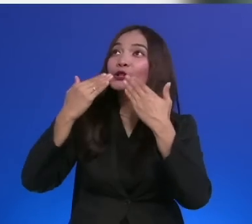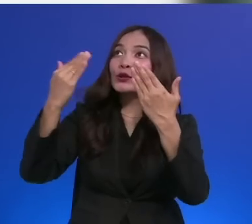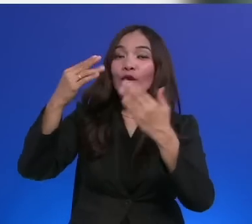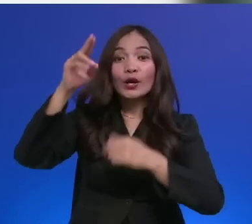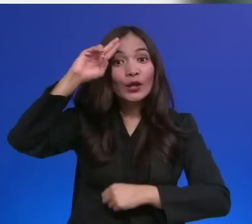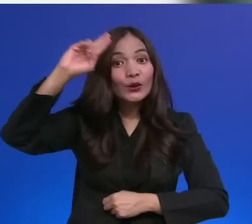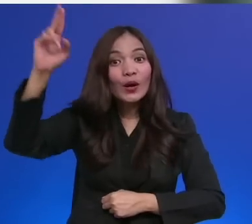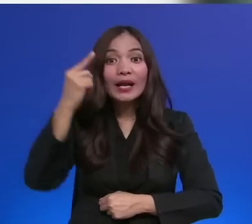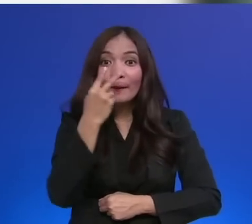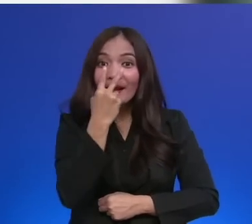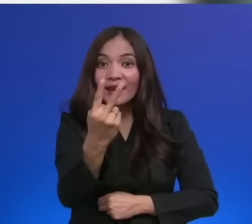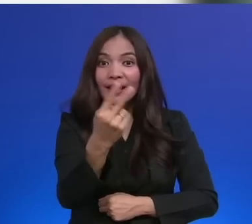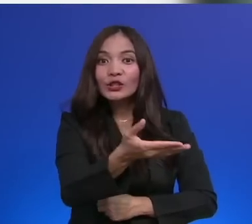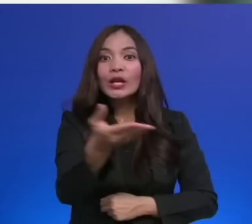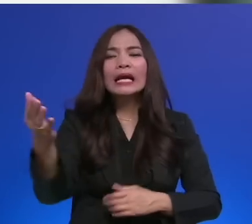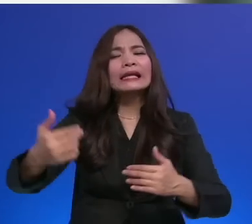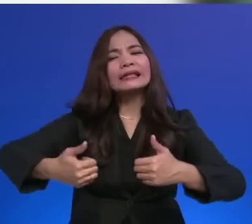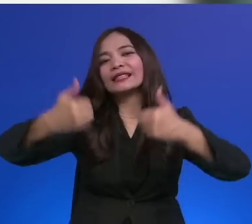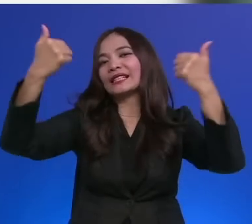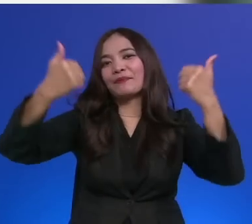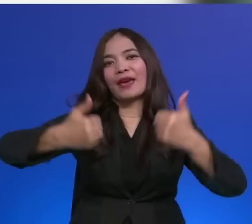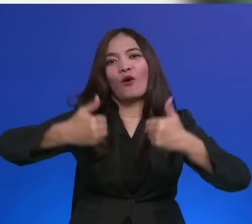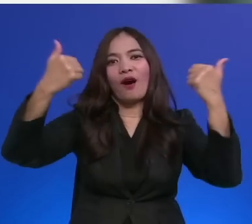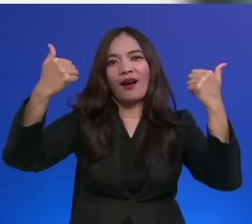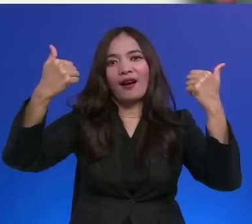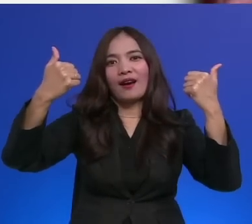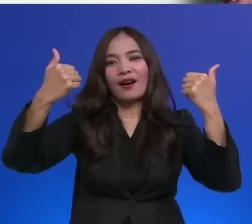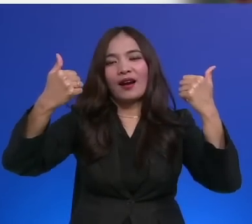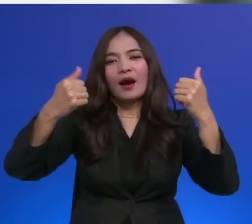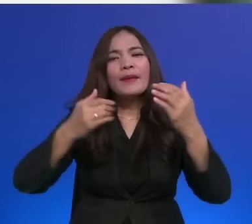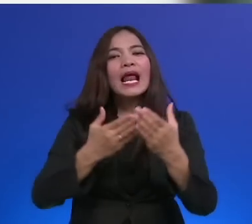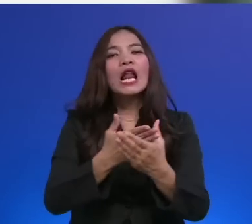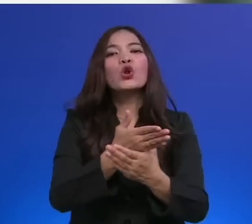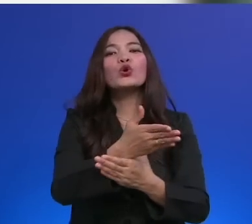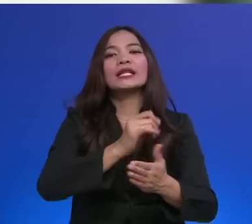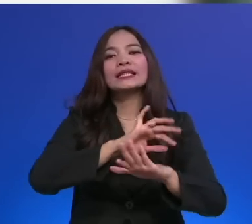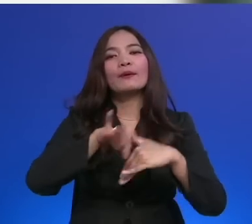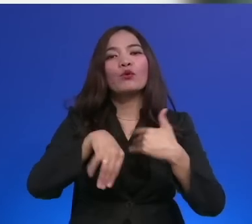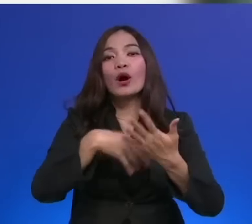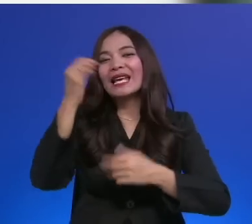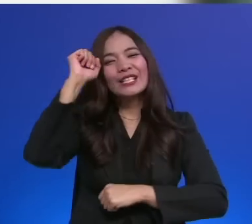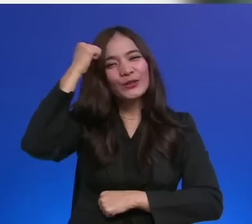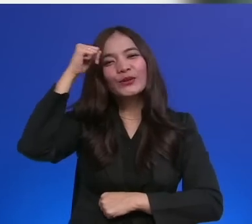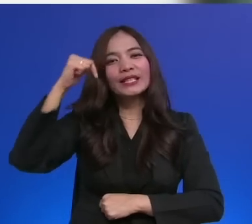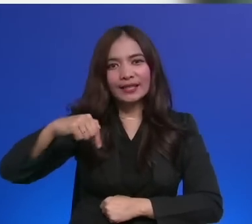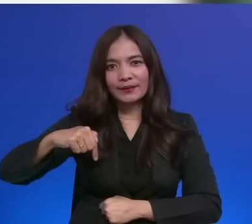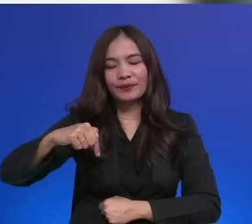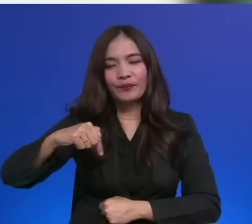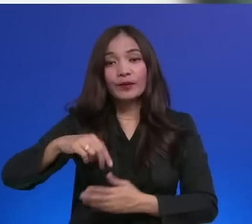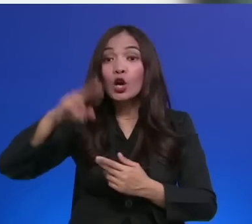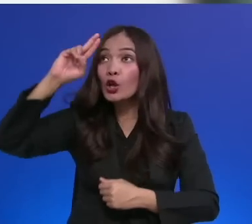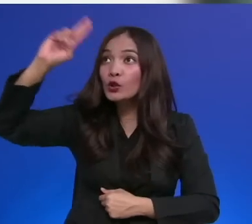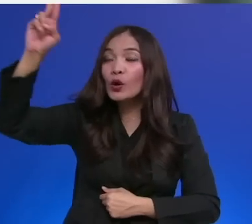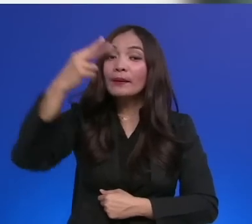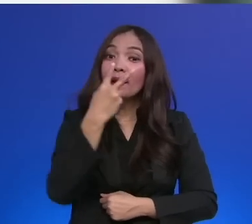Tuhan istimewa ya, untuk bisa melewati keadaan seperti itu ya. Tuhan